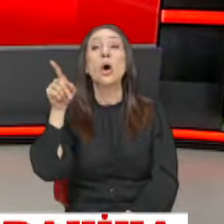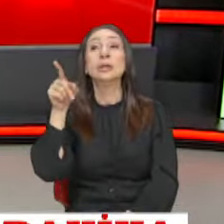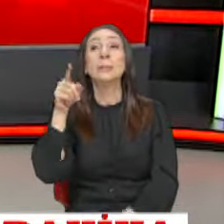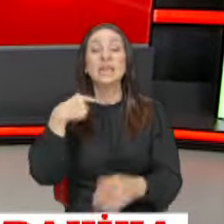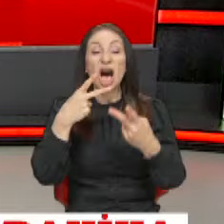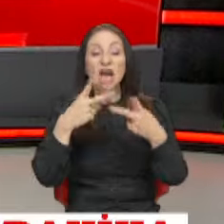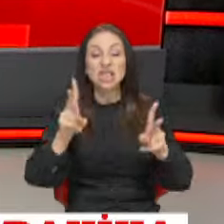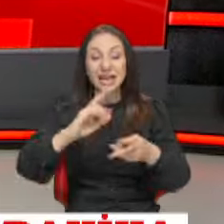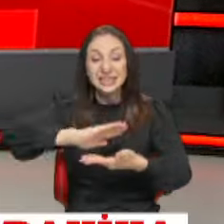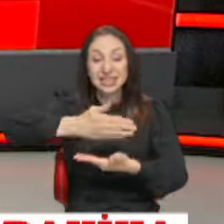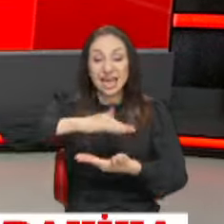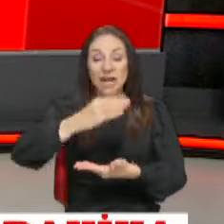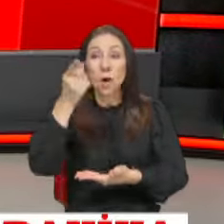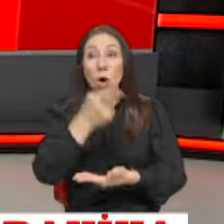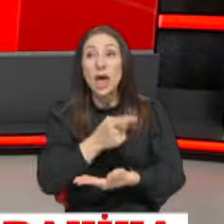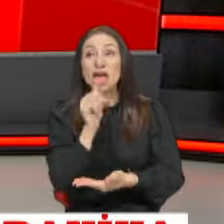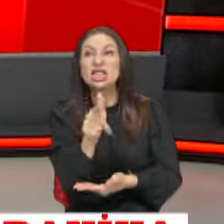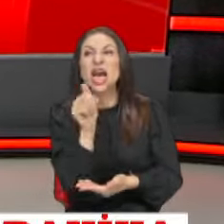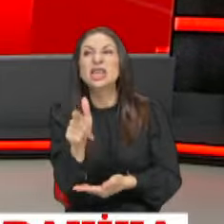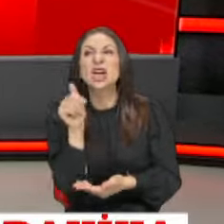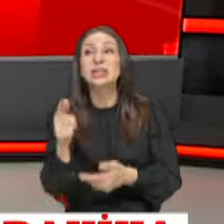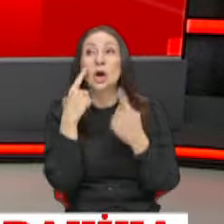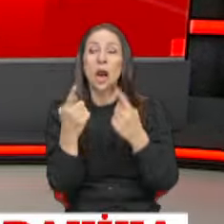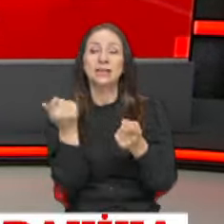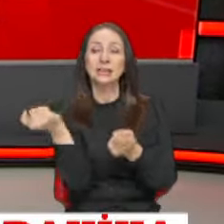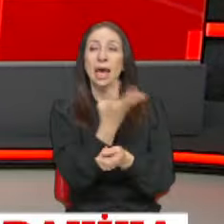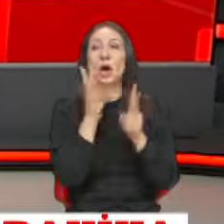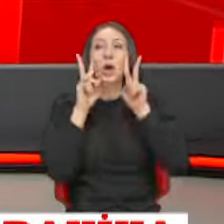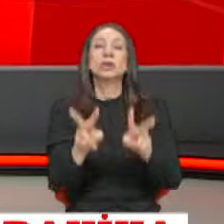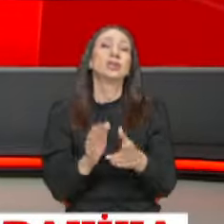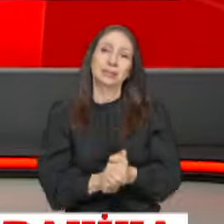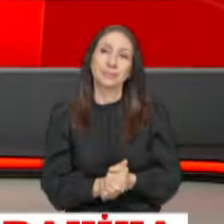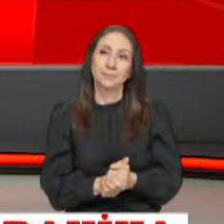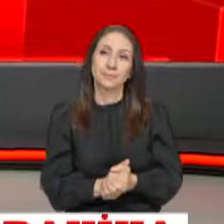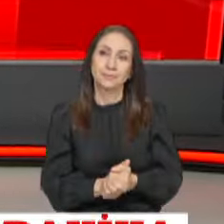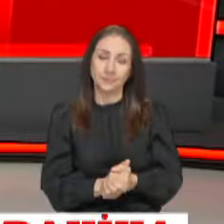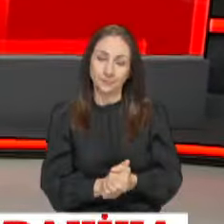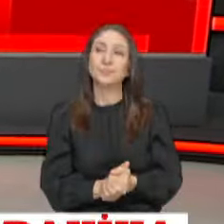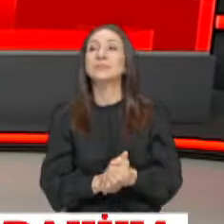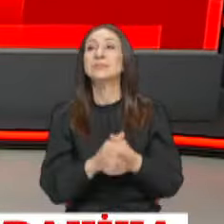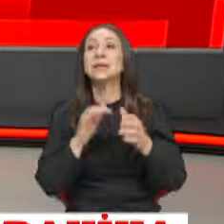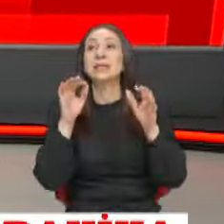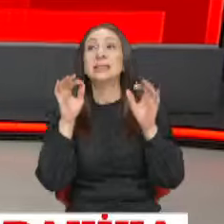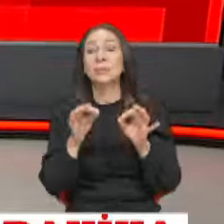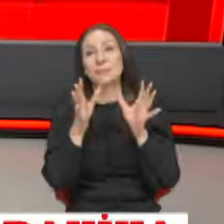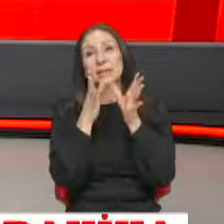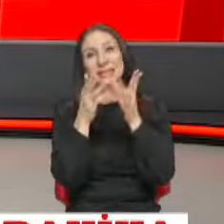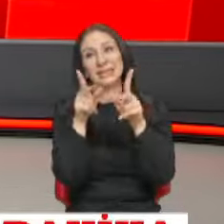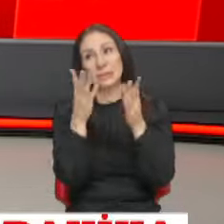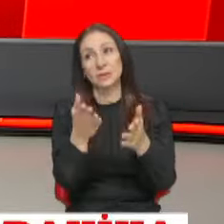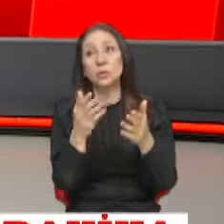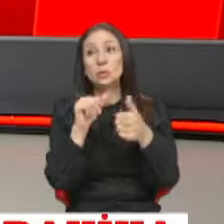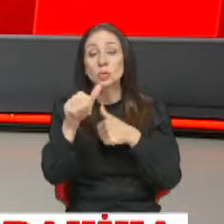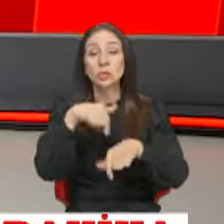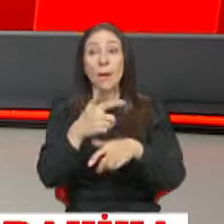açılan sandık oranların da ilçe ilçe sayılarını hepsinde görebiliyoruz şimdi Eee bildiğiniz üzere